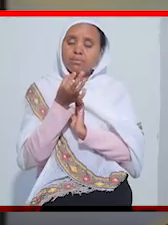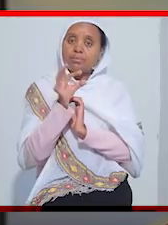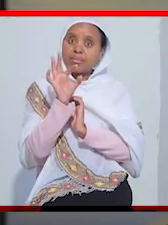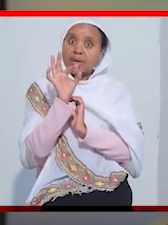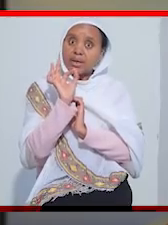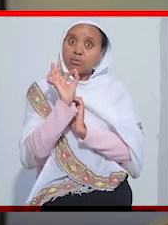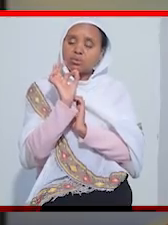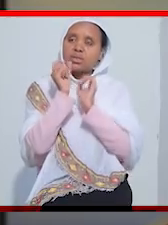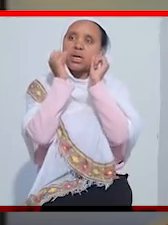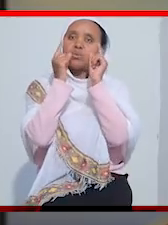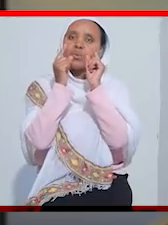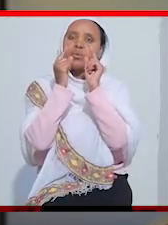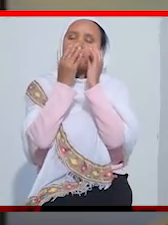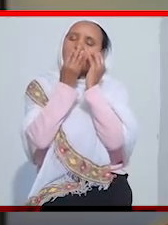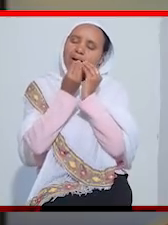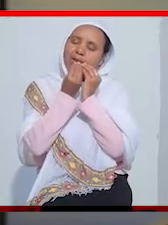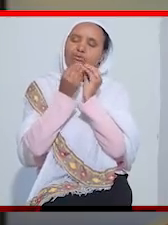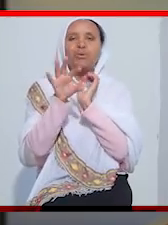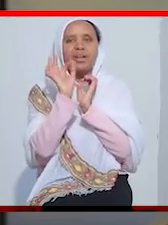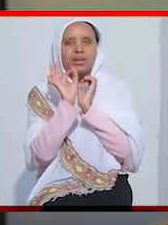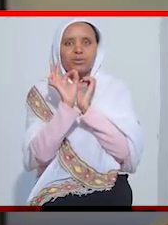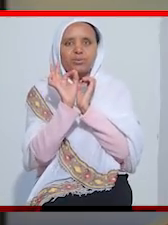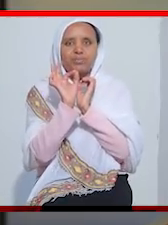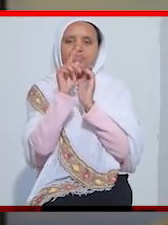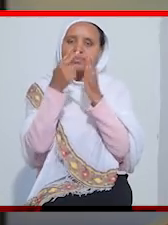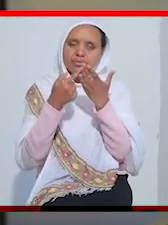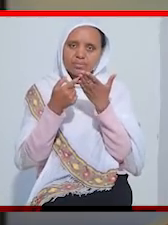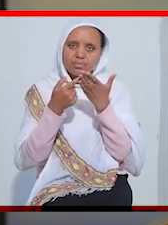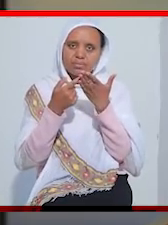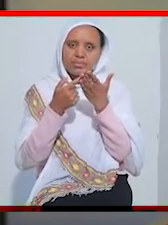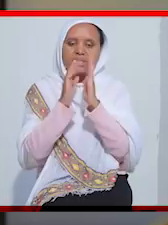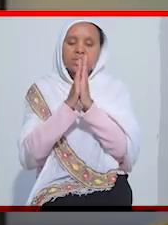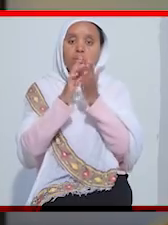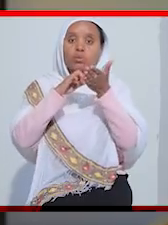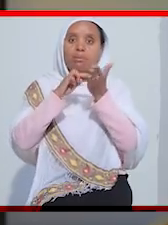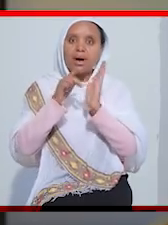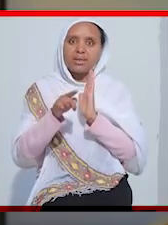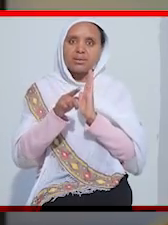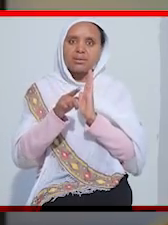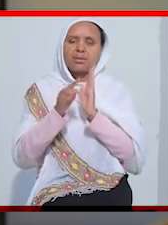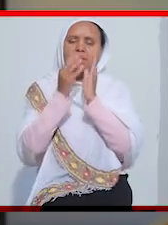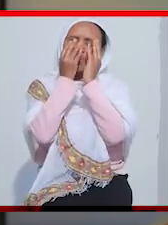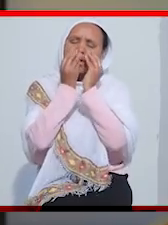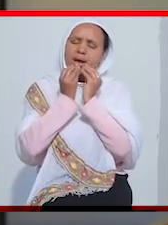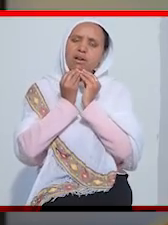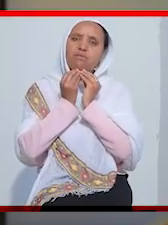ሰዓት ያገኛቸው ተግተው ሳይሆን አንቀላፍተው ነው ያገኛቸው። ስለዚህ ጸሎት